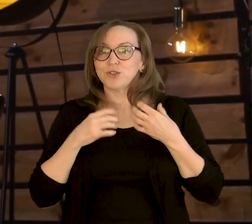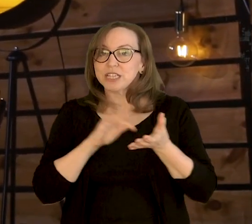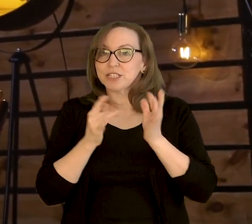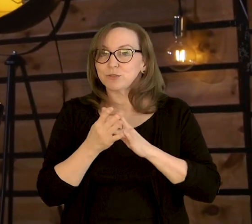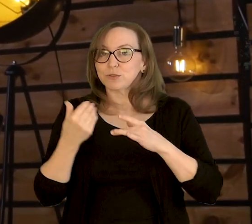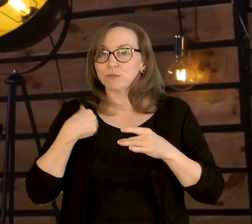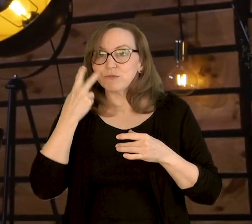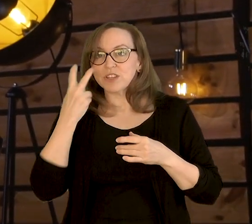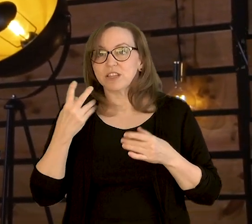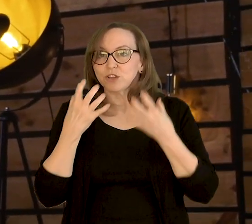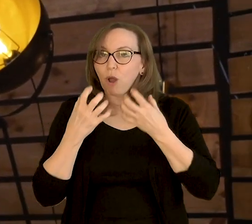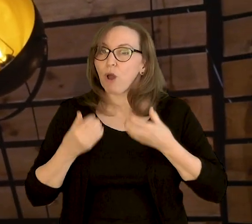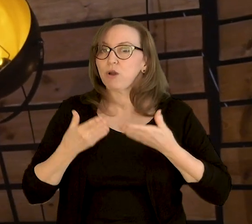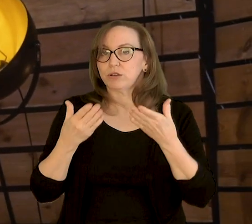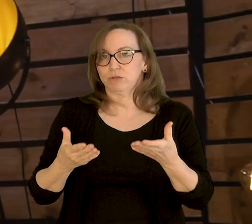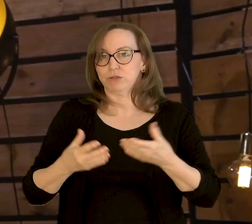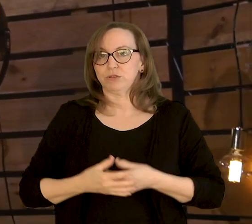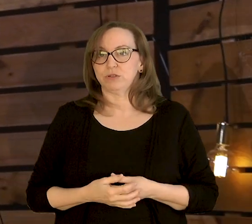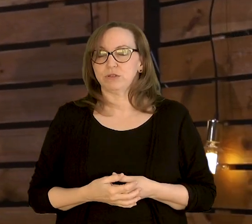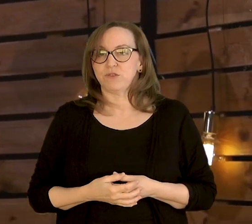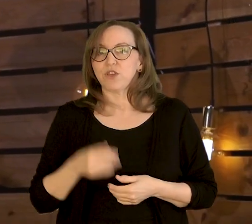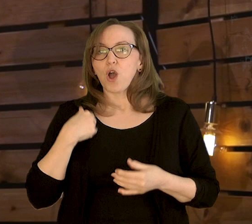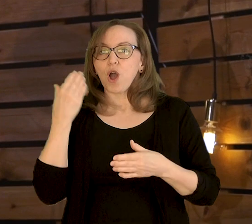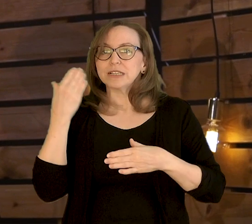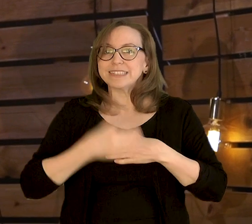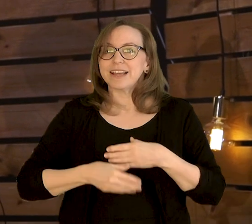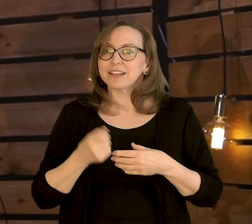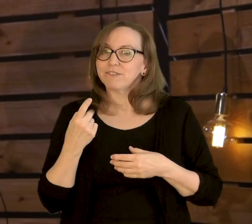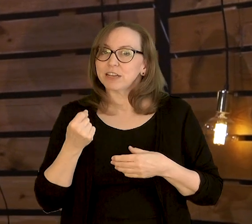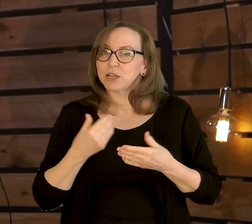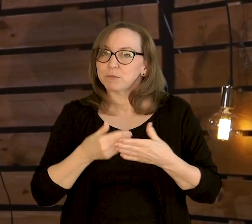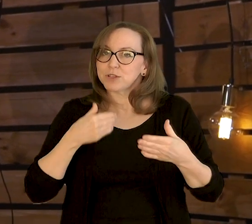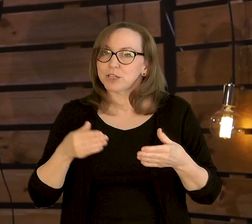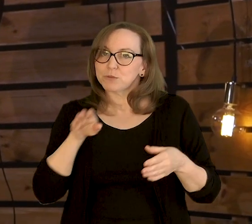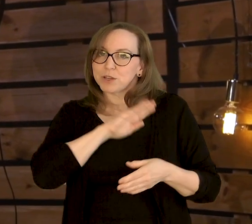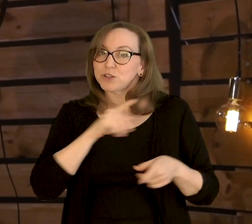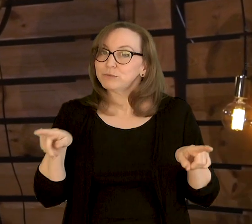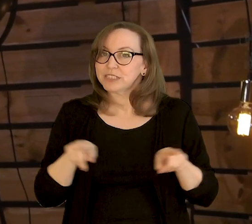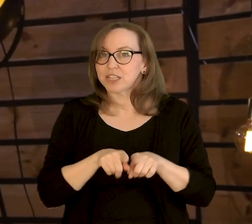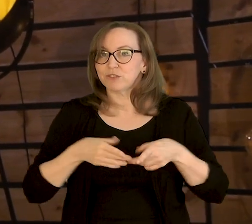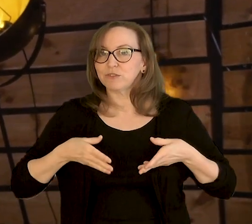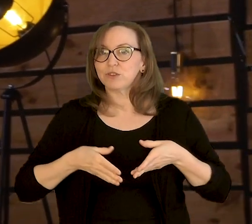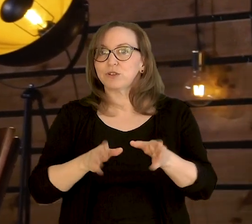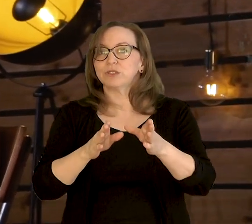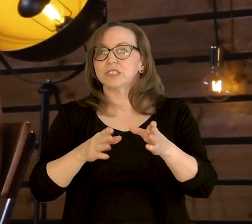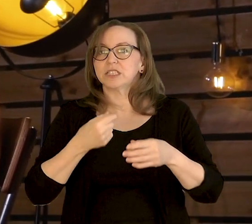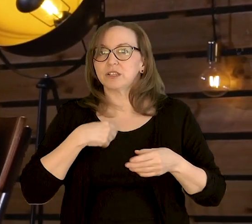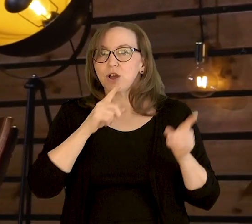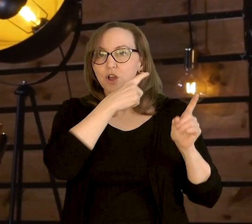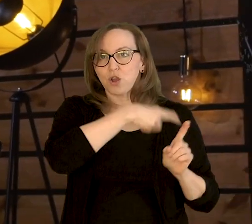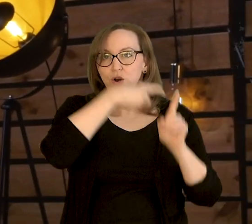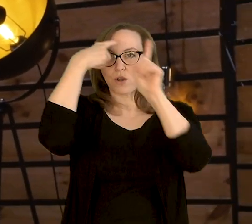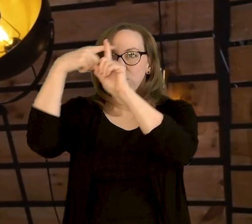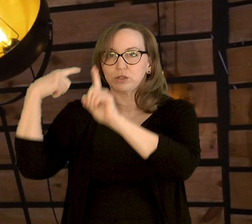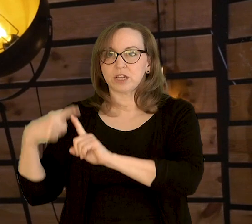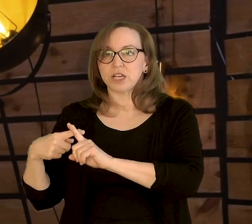służbie. Także w tych ostatnich chwilach przed śmiercią, w drodze na Golgotę, gdy